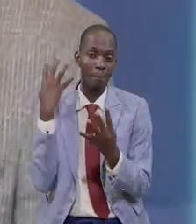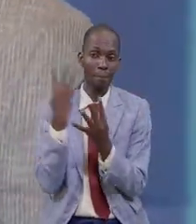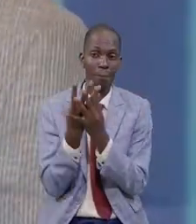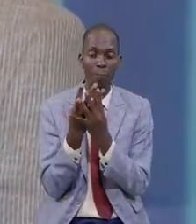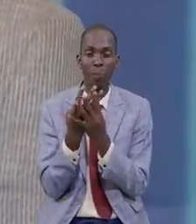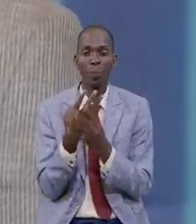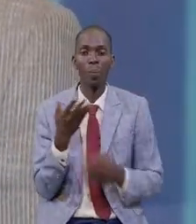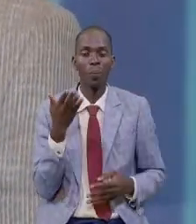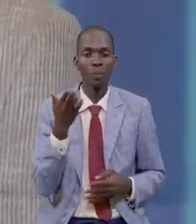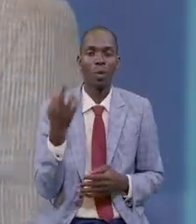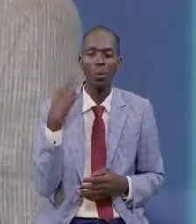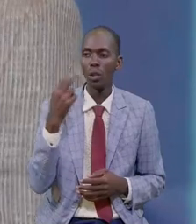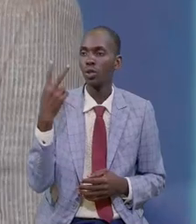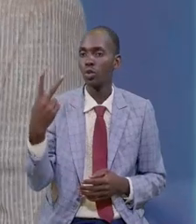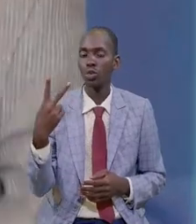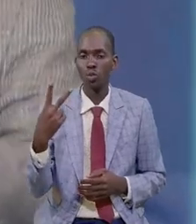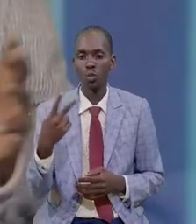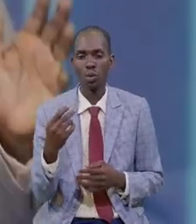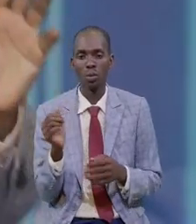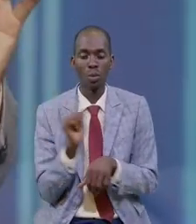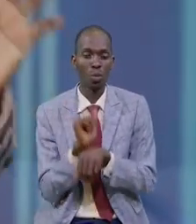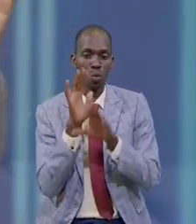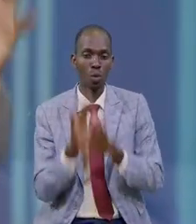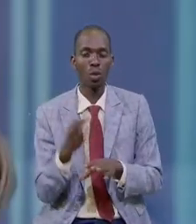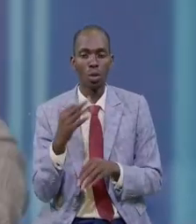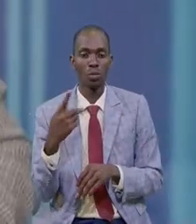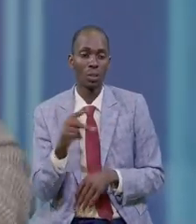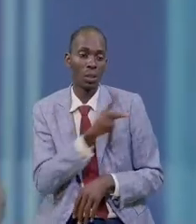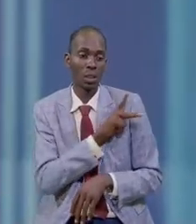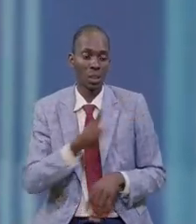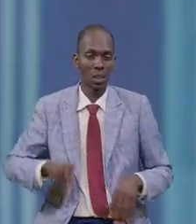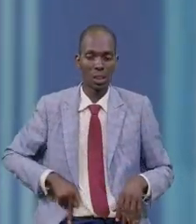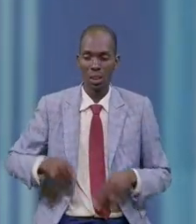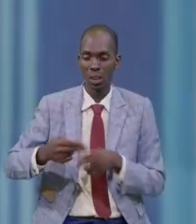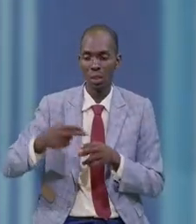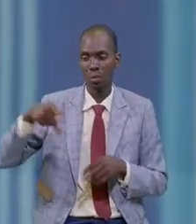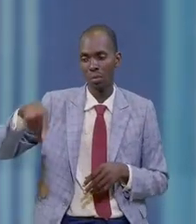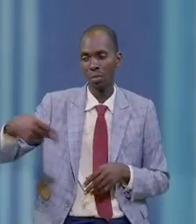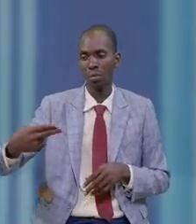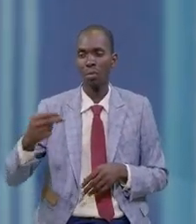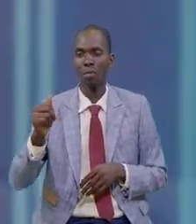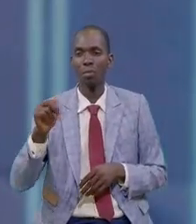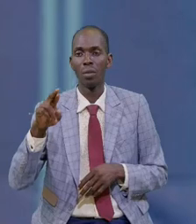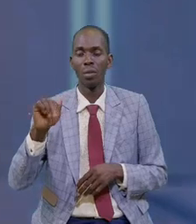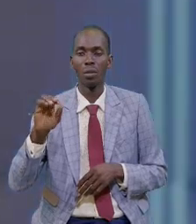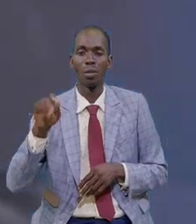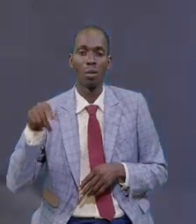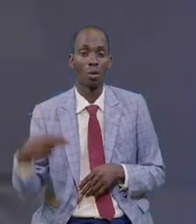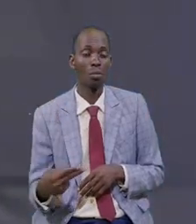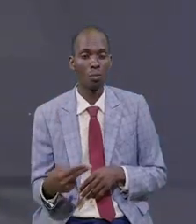avait de serviteurs de Pharaon qu' avait des rêves dans la nuit